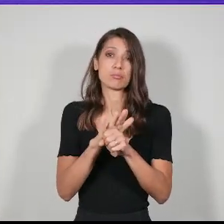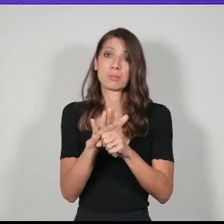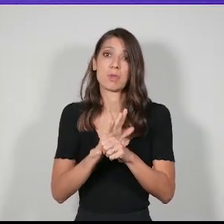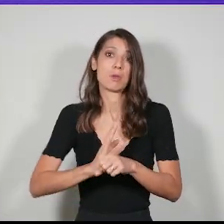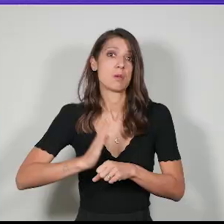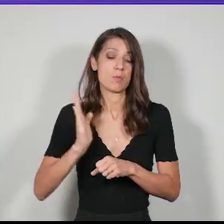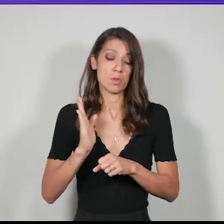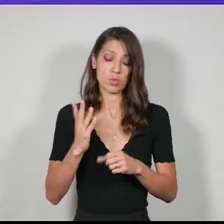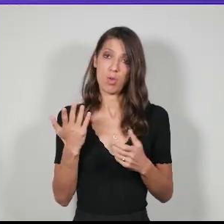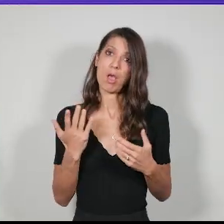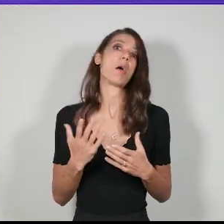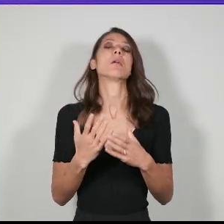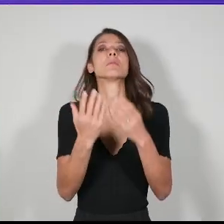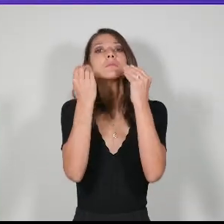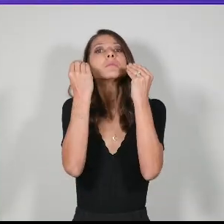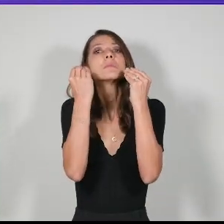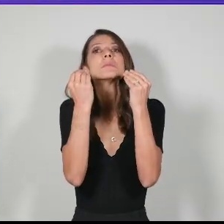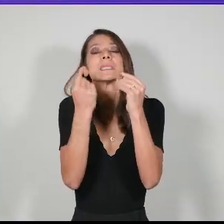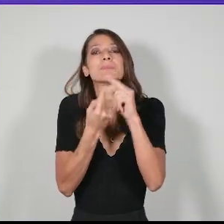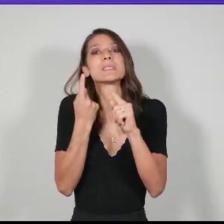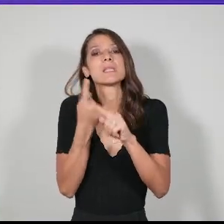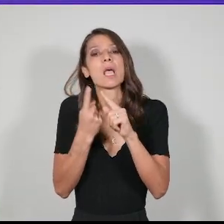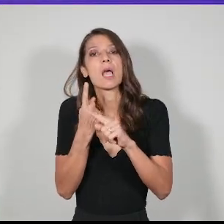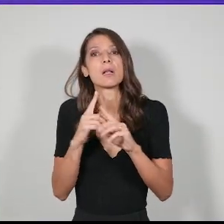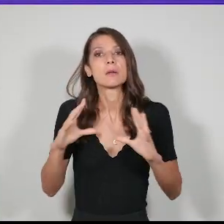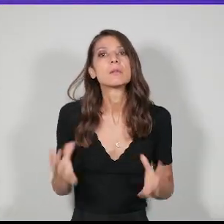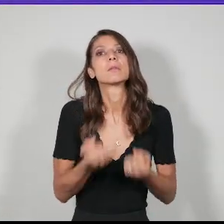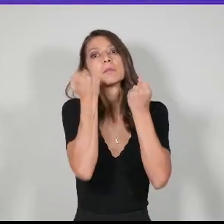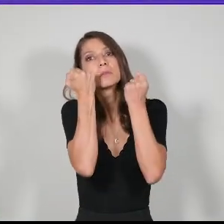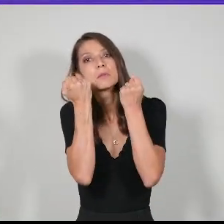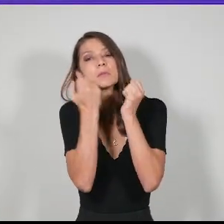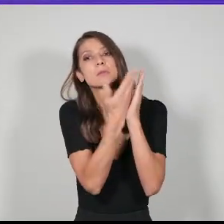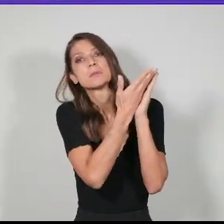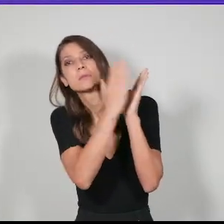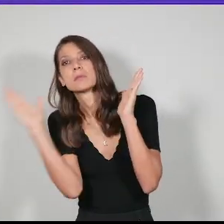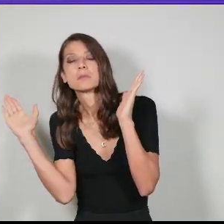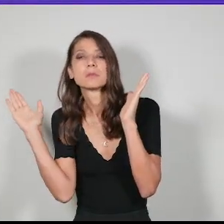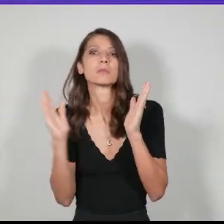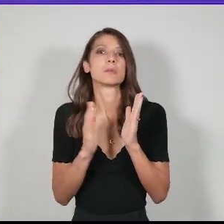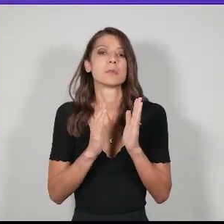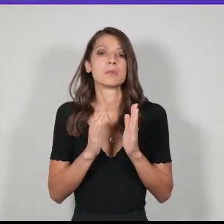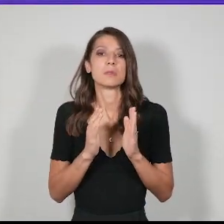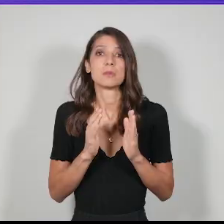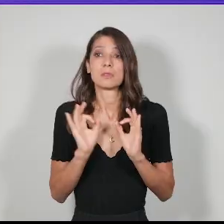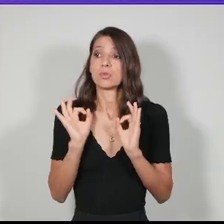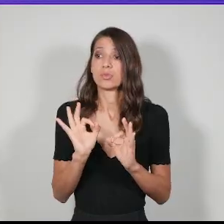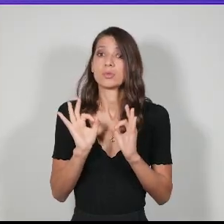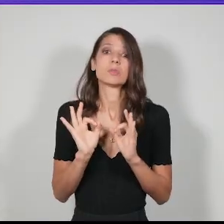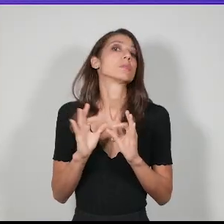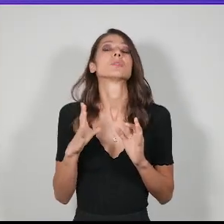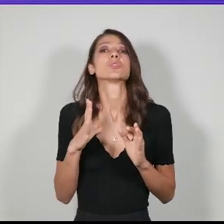posture spécifique. Et là, effectivement, avec des savoirs transversaux. Et là, on va retrouver effectivement ce que vous disiez,